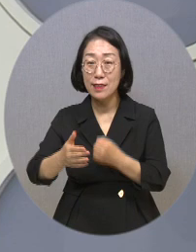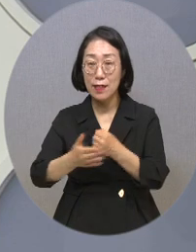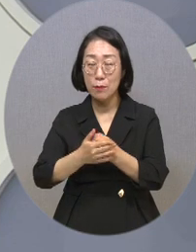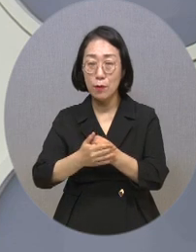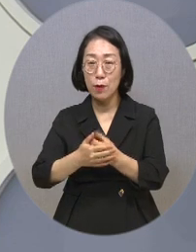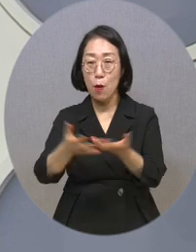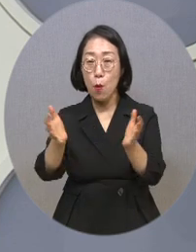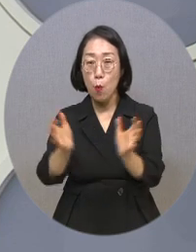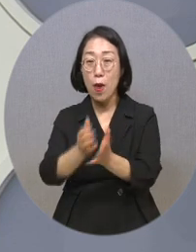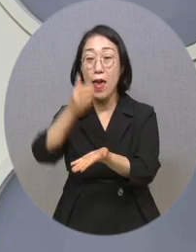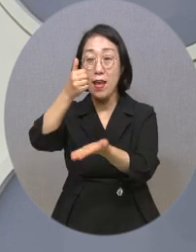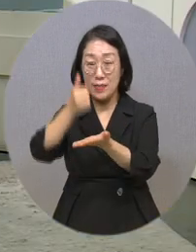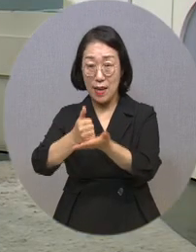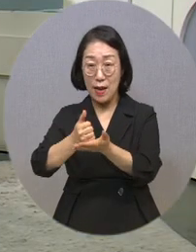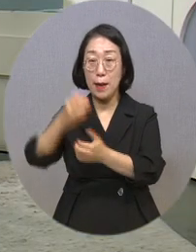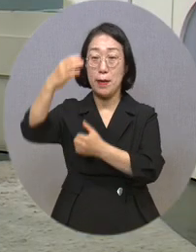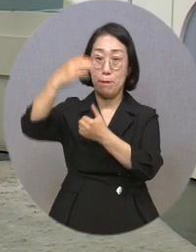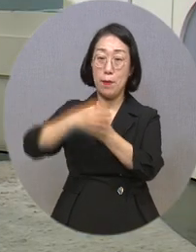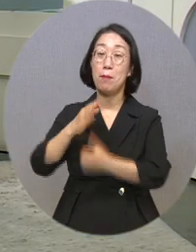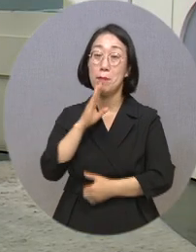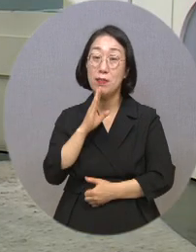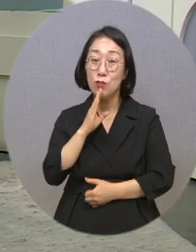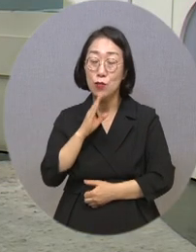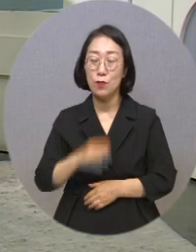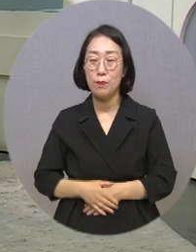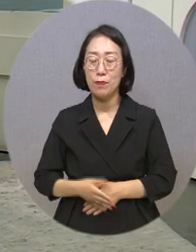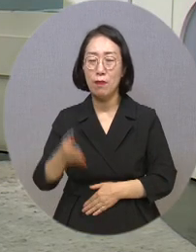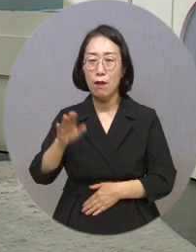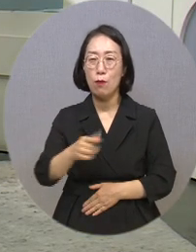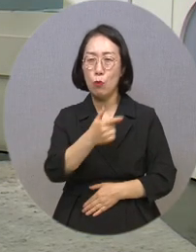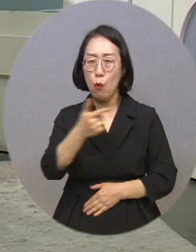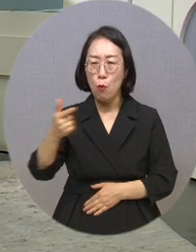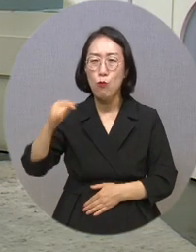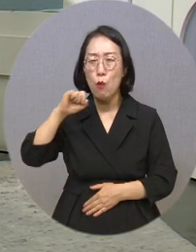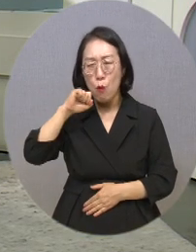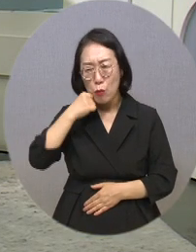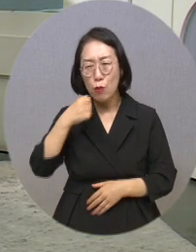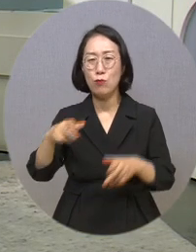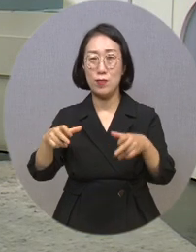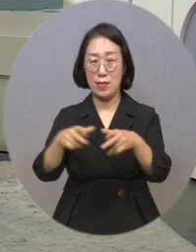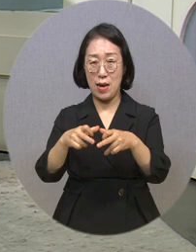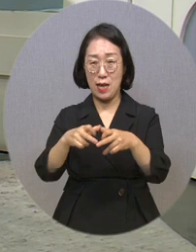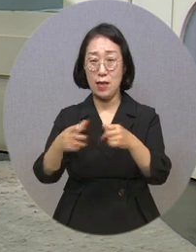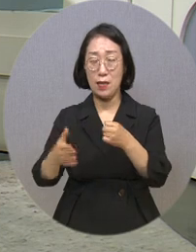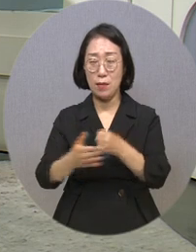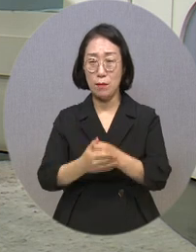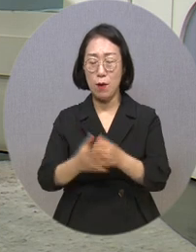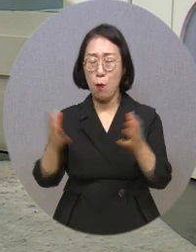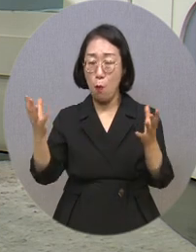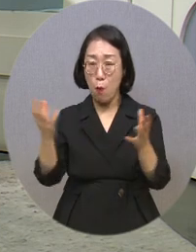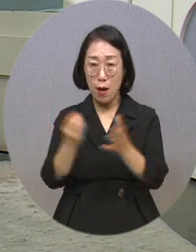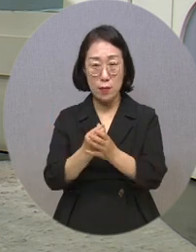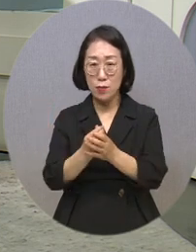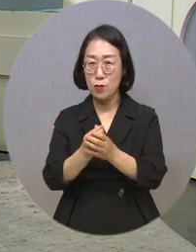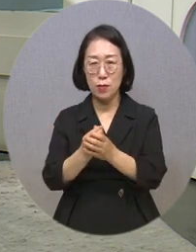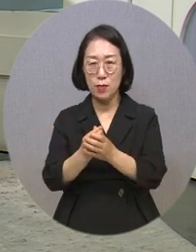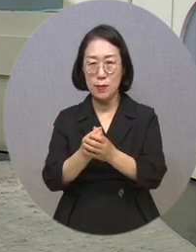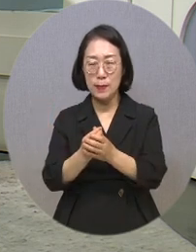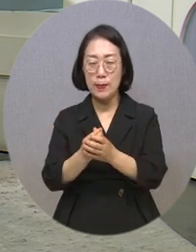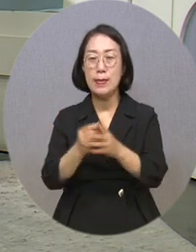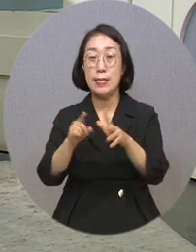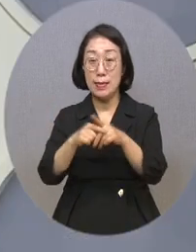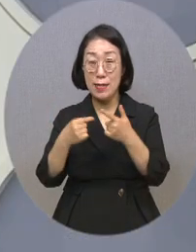회장까지 맡게 된 건 사실입니다. 근데 그 너무 어려운 장애라서 저도 완전하게 극복하지는